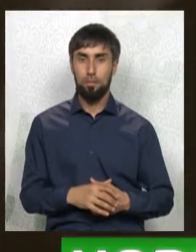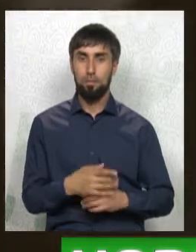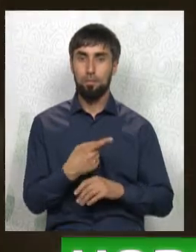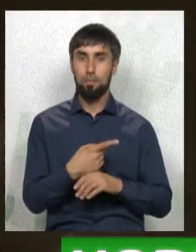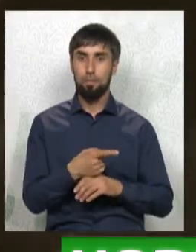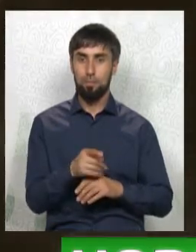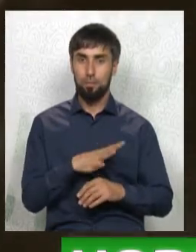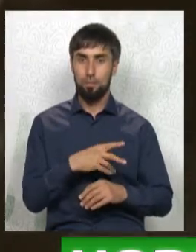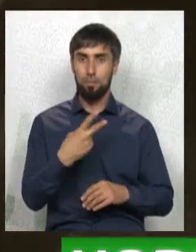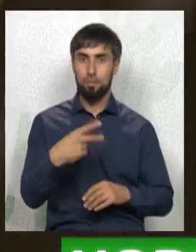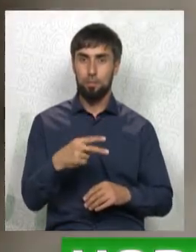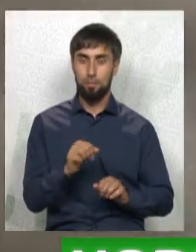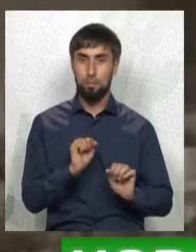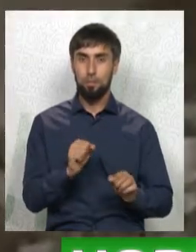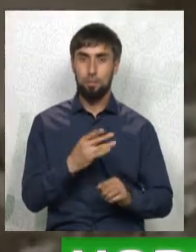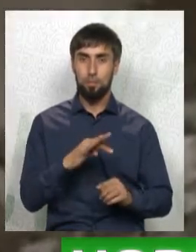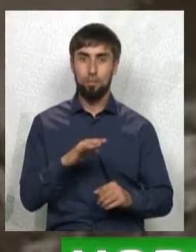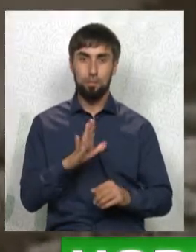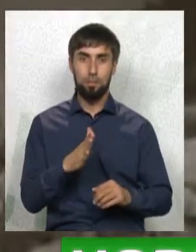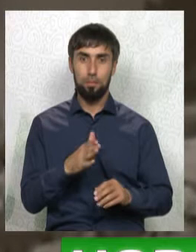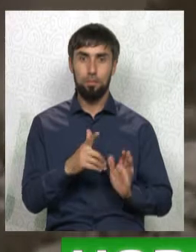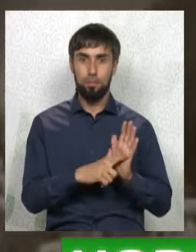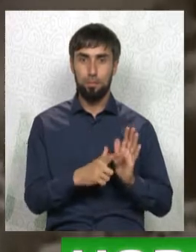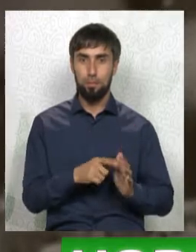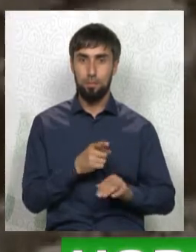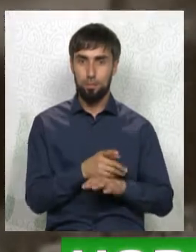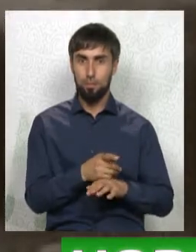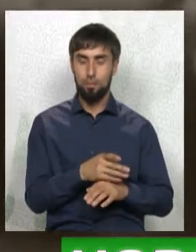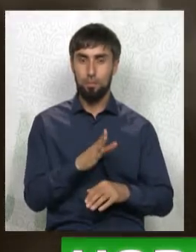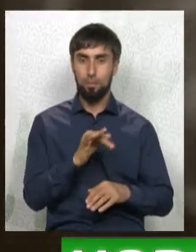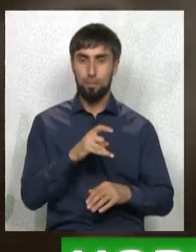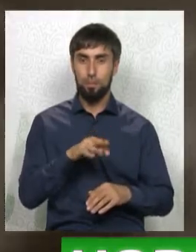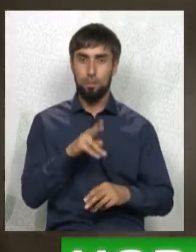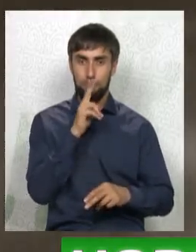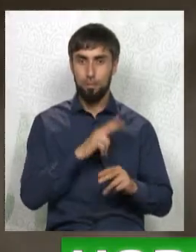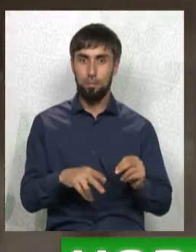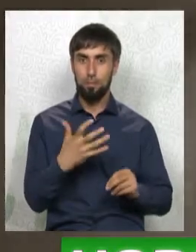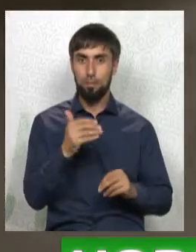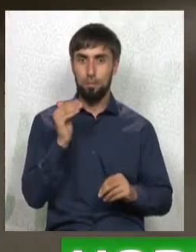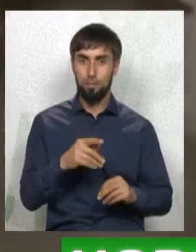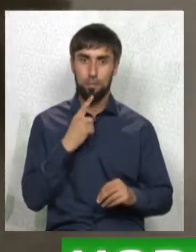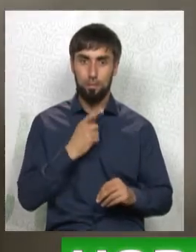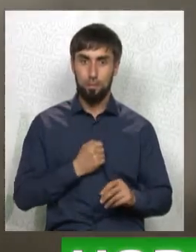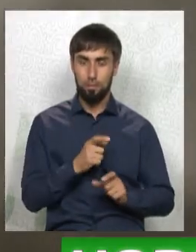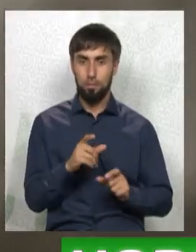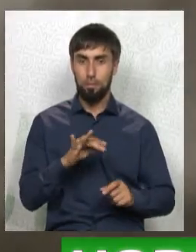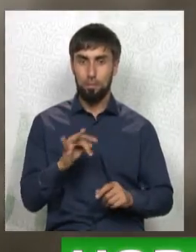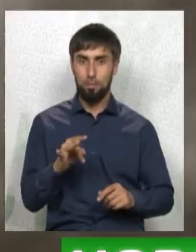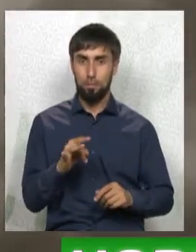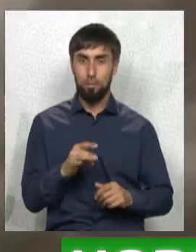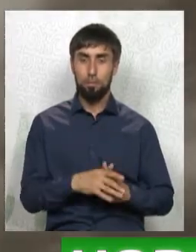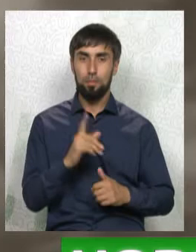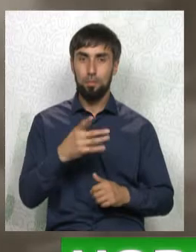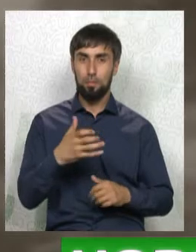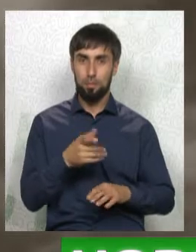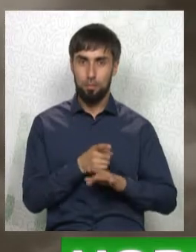Разгромлено было 20 оборонительных дивизий, в том числе 7 танковых. Вермахт потерял свыше 500 тысяч солдат и офицеров,